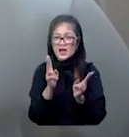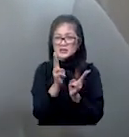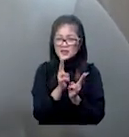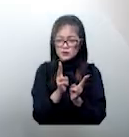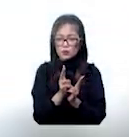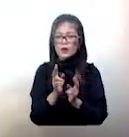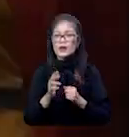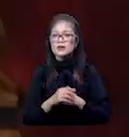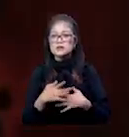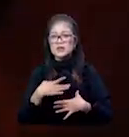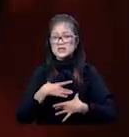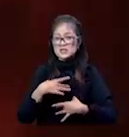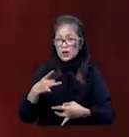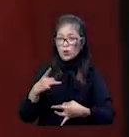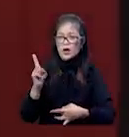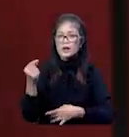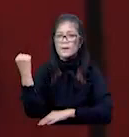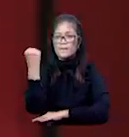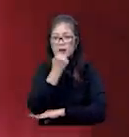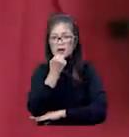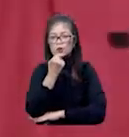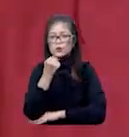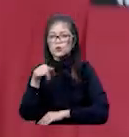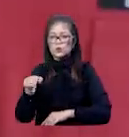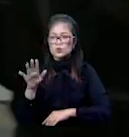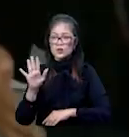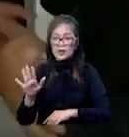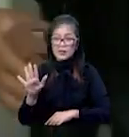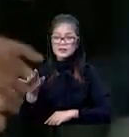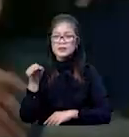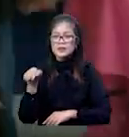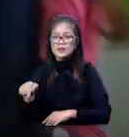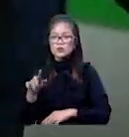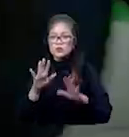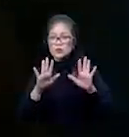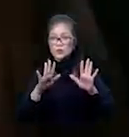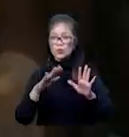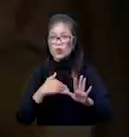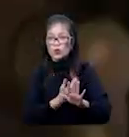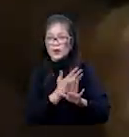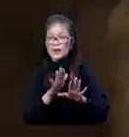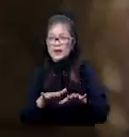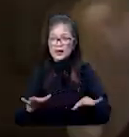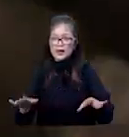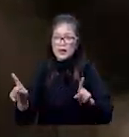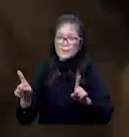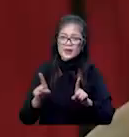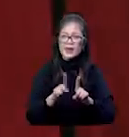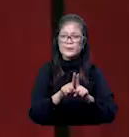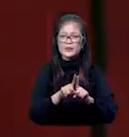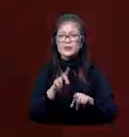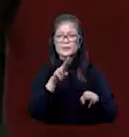tentang kejiwaan dari si. Sementara 10 orang korban anak pelecehan seksual telah menjalani pendampingan dan